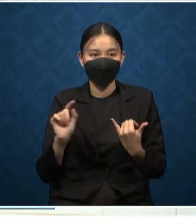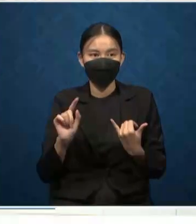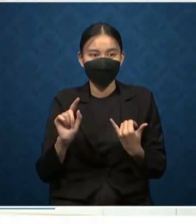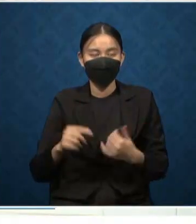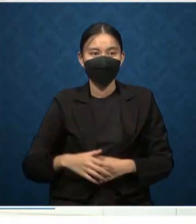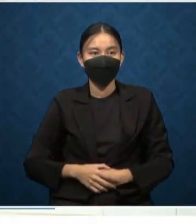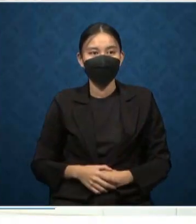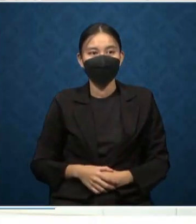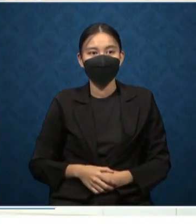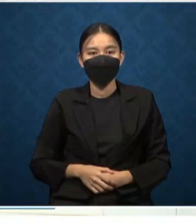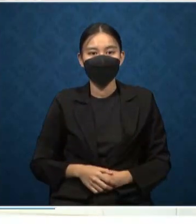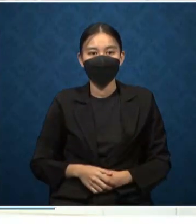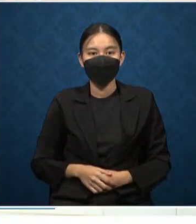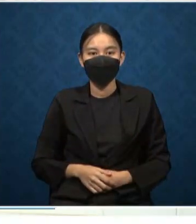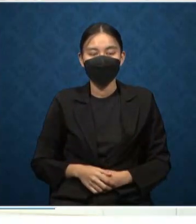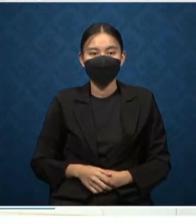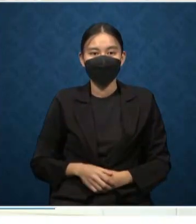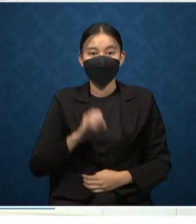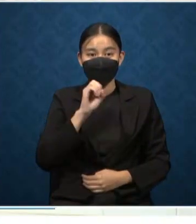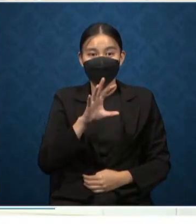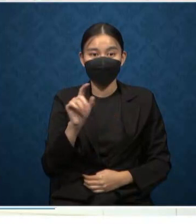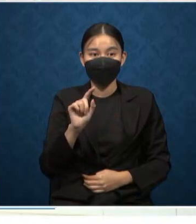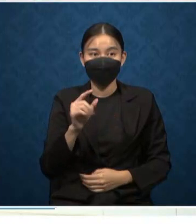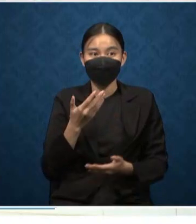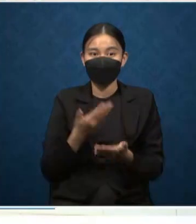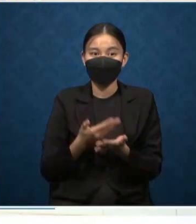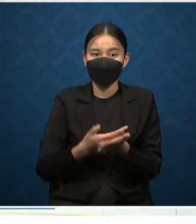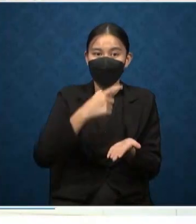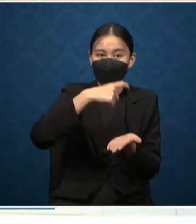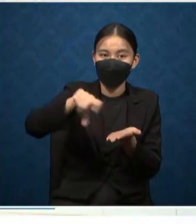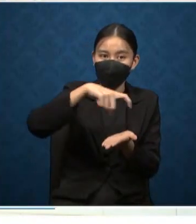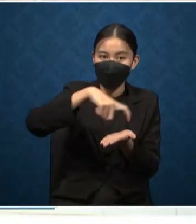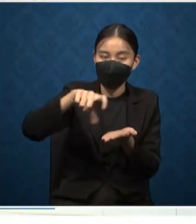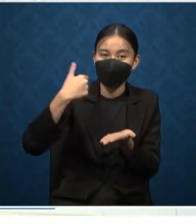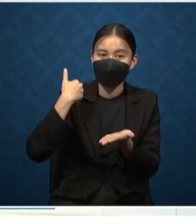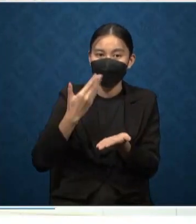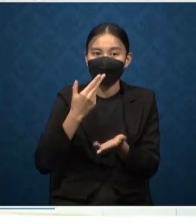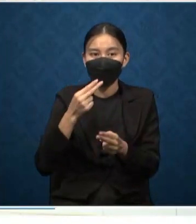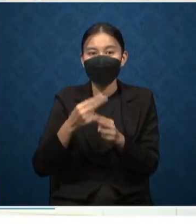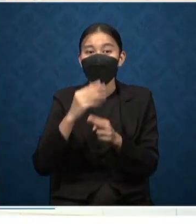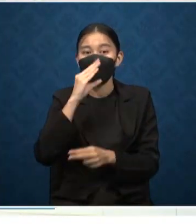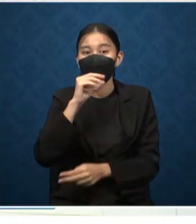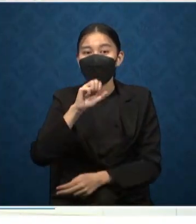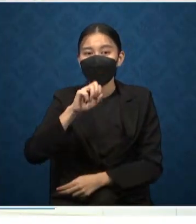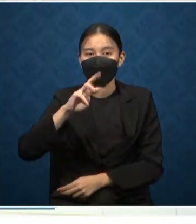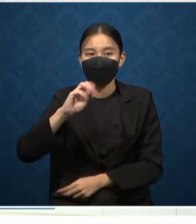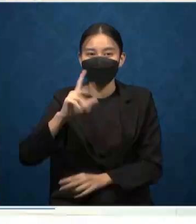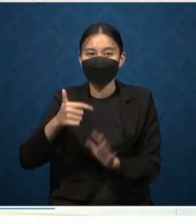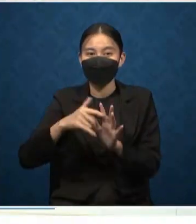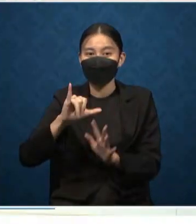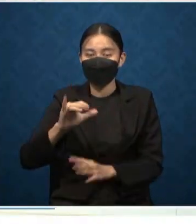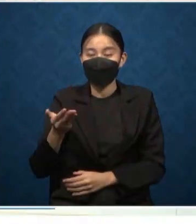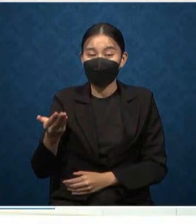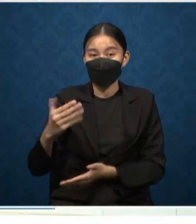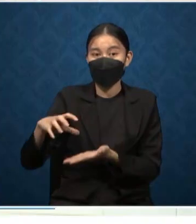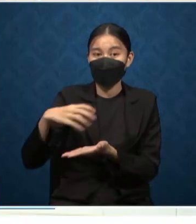เรื่องนี้ต้เรีนอยนครับว่ามเงิหายออกไปจรงข Vanity atéขท่านร is walkingที่ทานได้พ